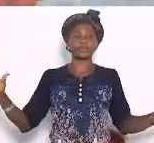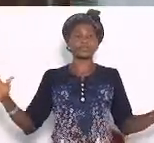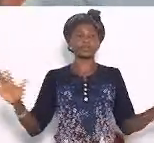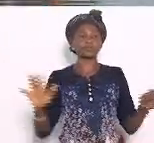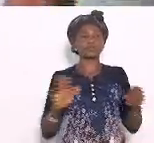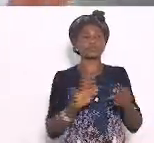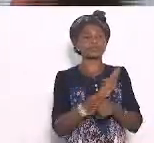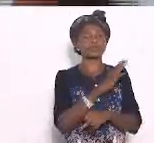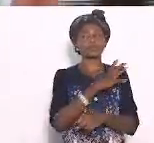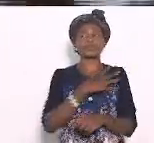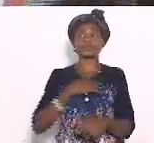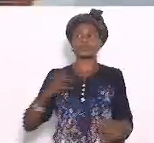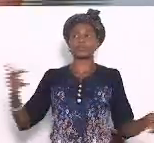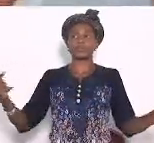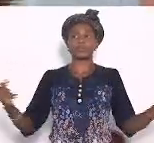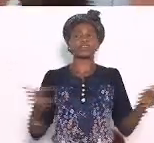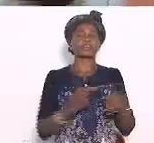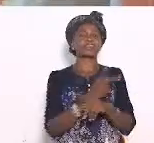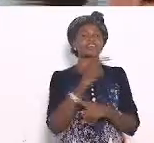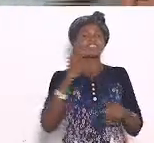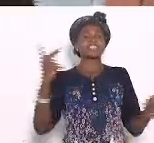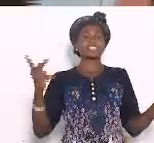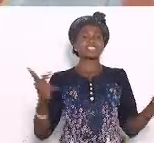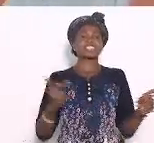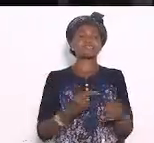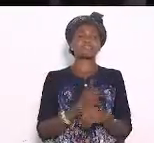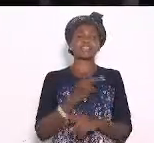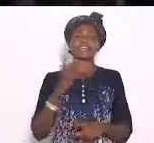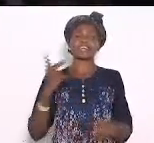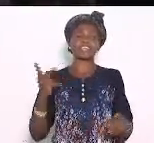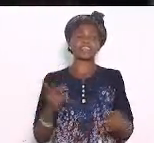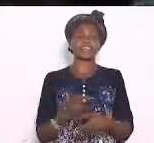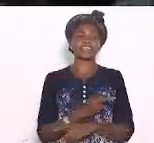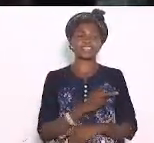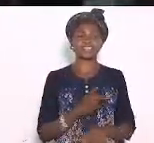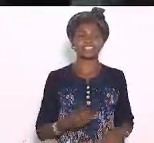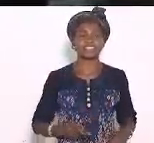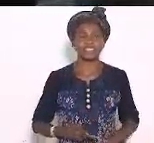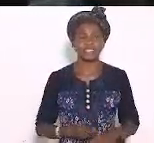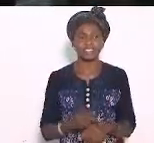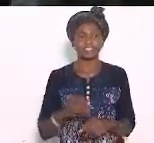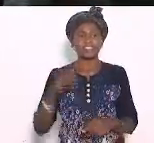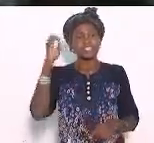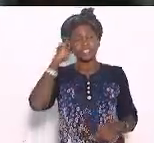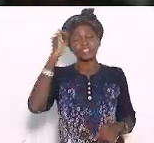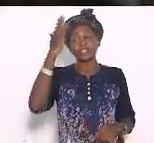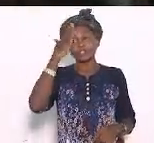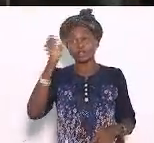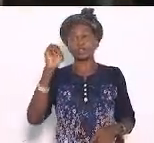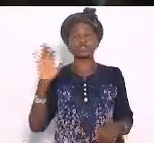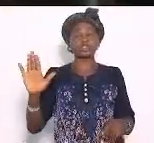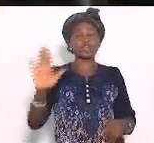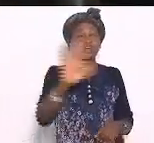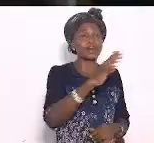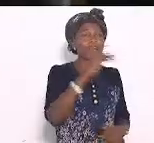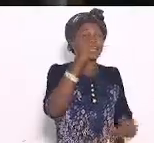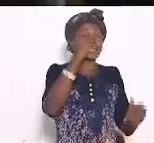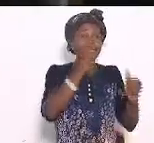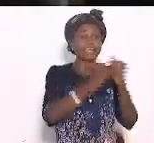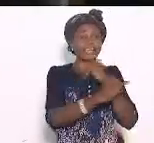be for you to be frful and mly he knows yourending he knows